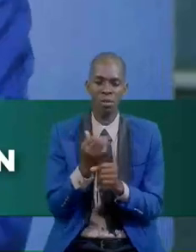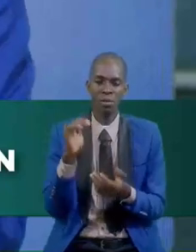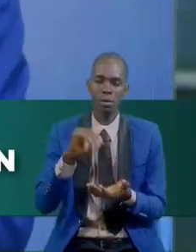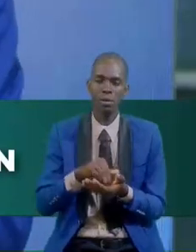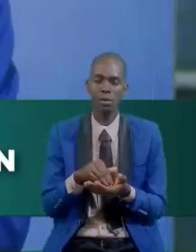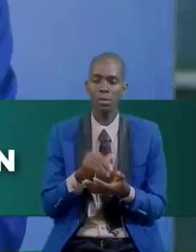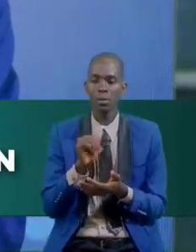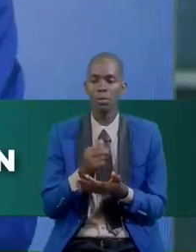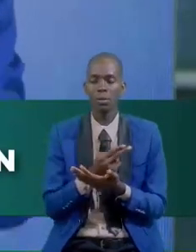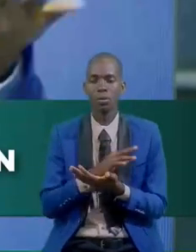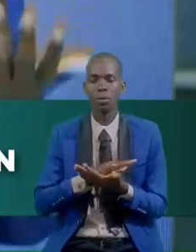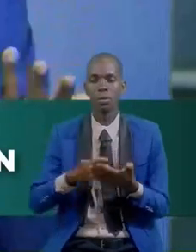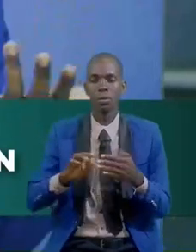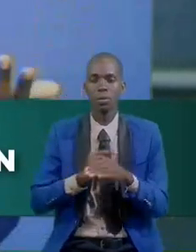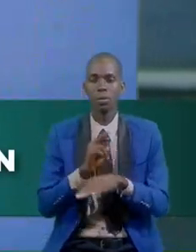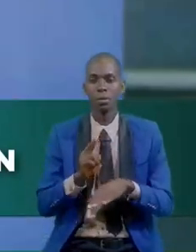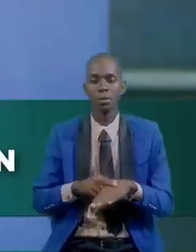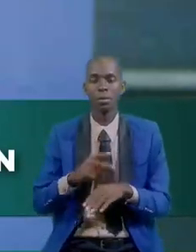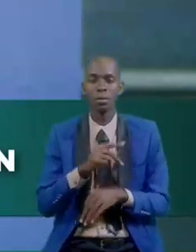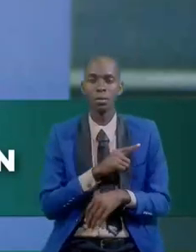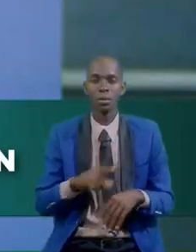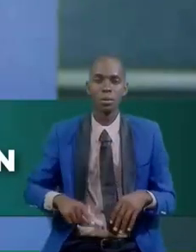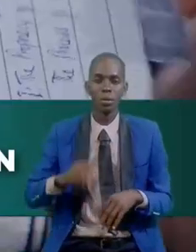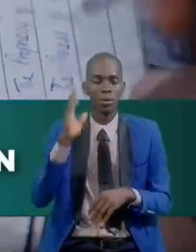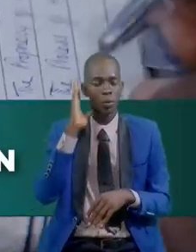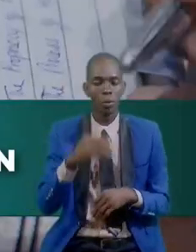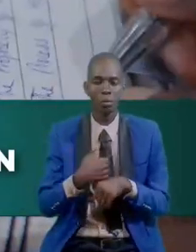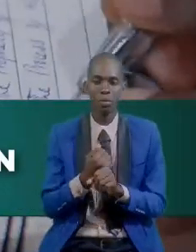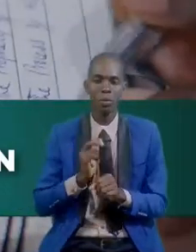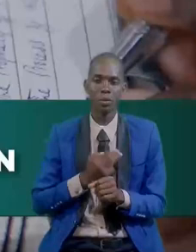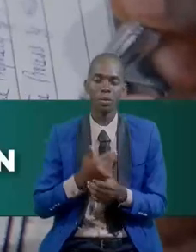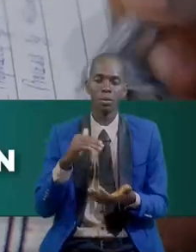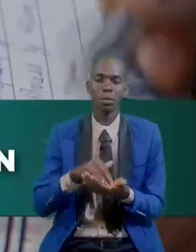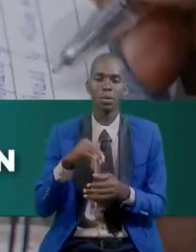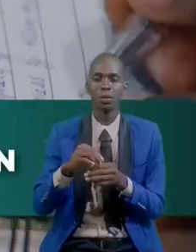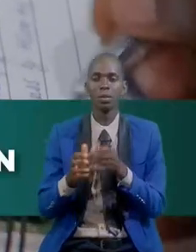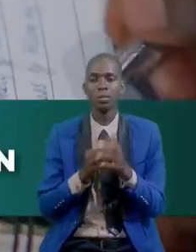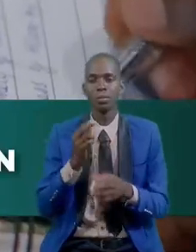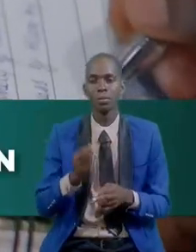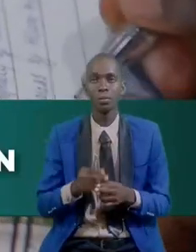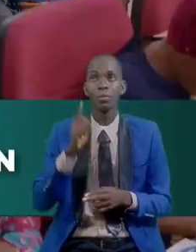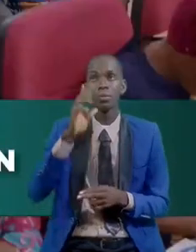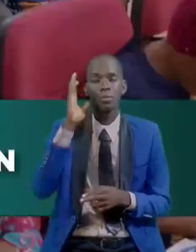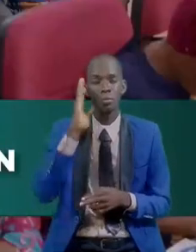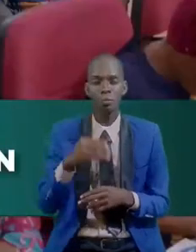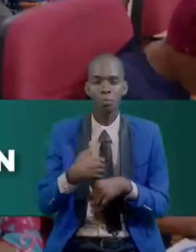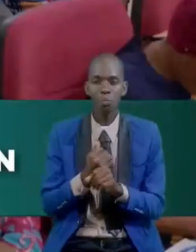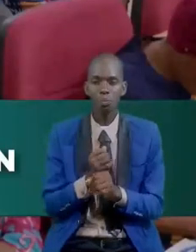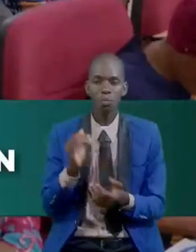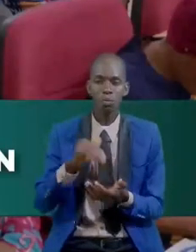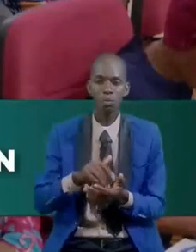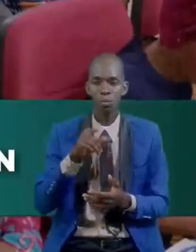pour la reformation d'une nation sainte. Le Seigneur va nous reformer. Il va te